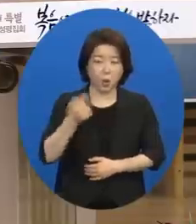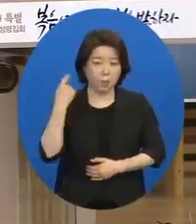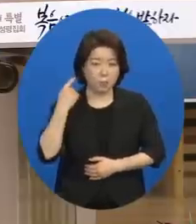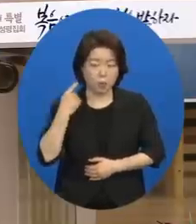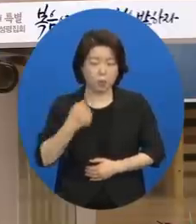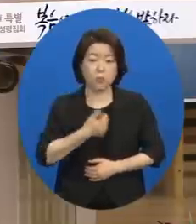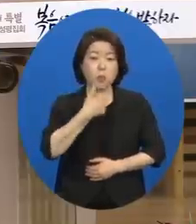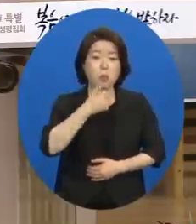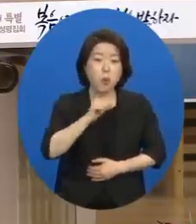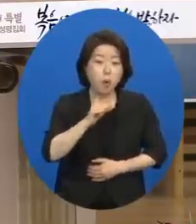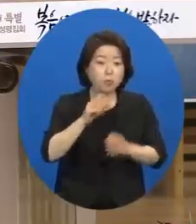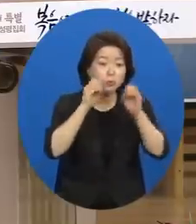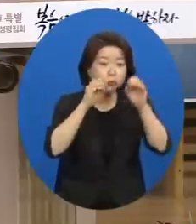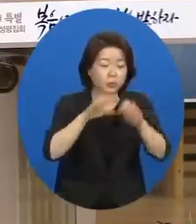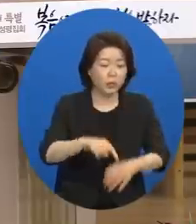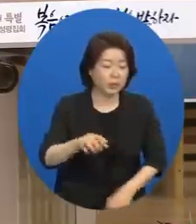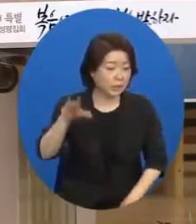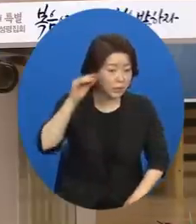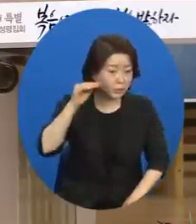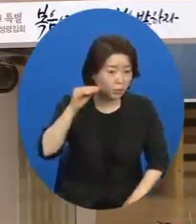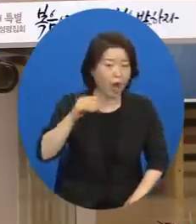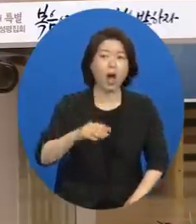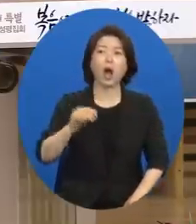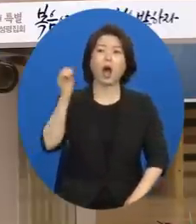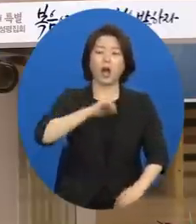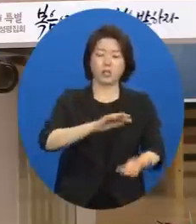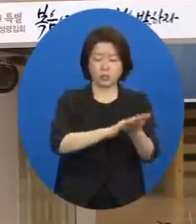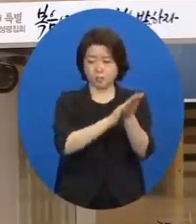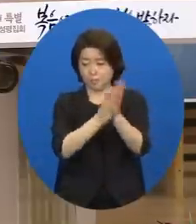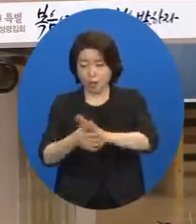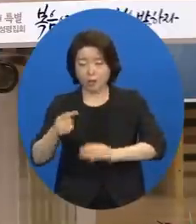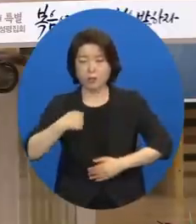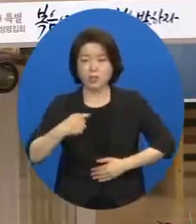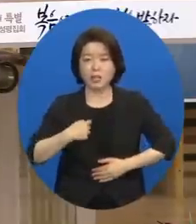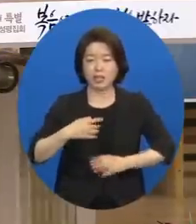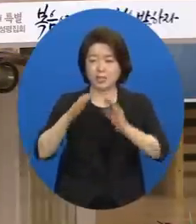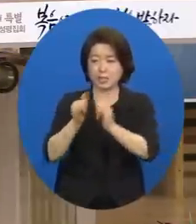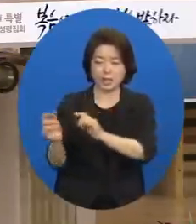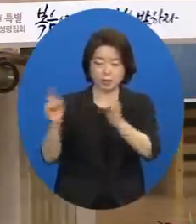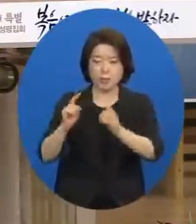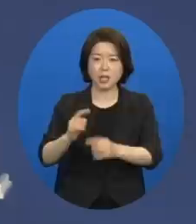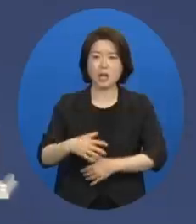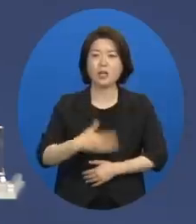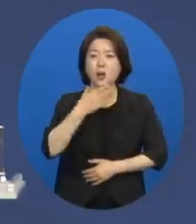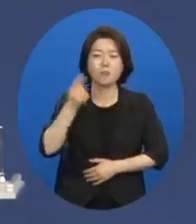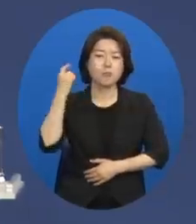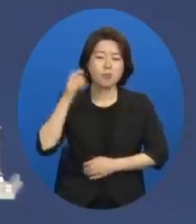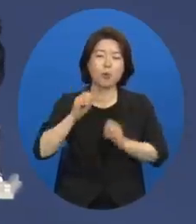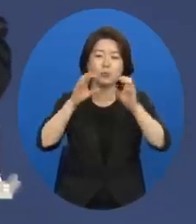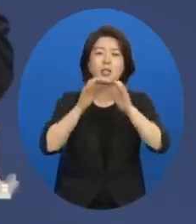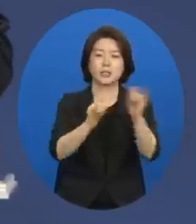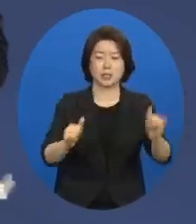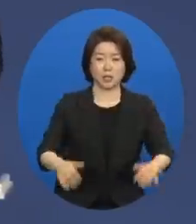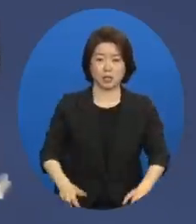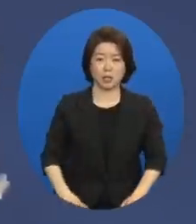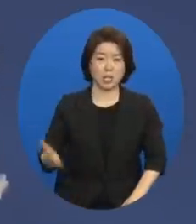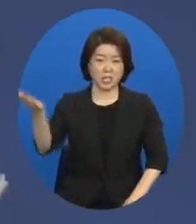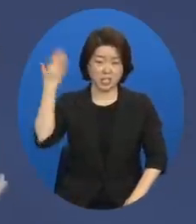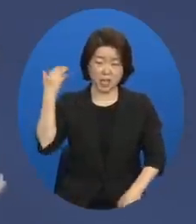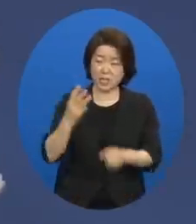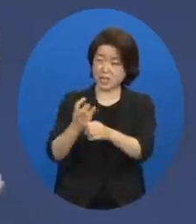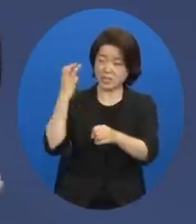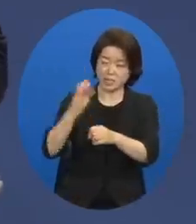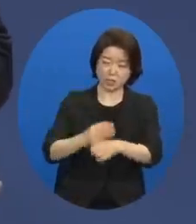복음 듣고 뒤집어서 사람 살린 사람이 됐습니다. 마약 36년 동안 마약의 속에서 벗어날 수 없던 사람이 복음